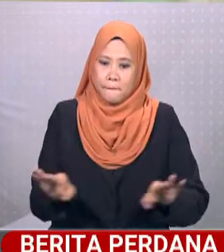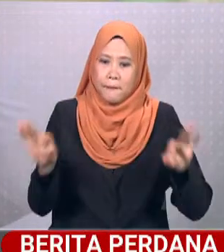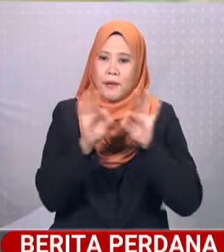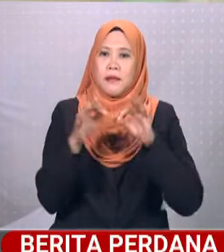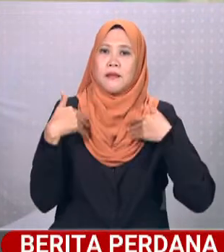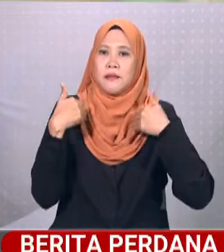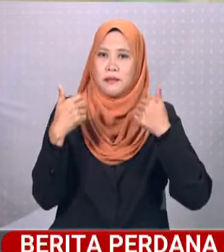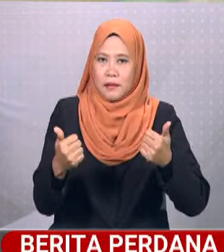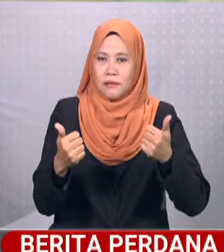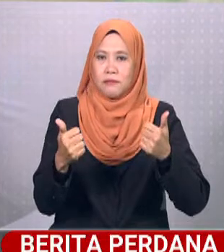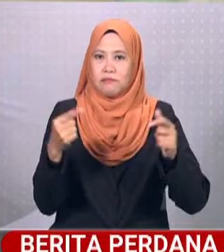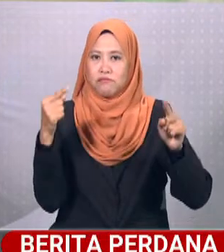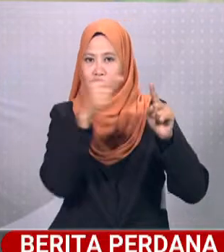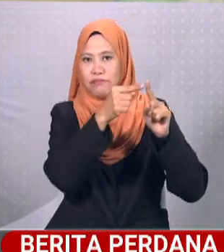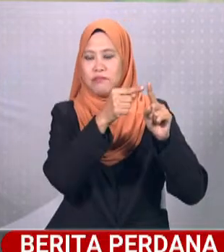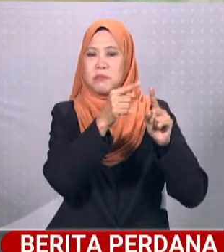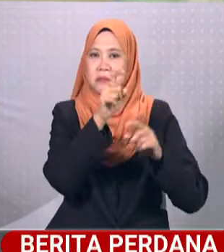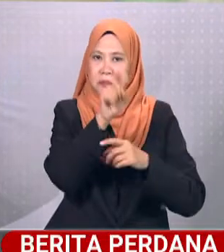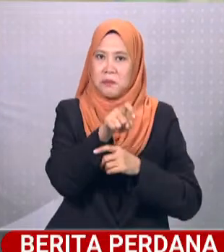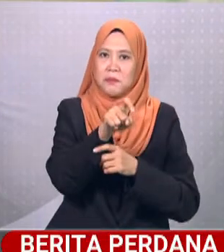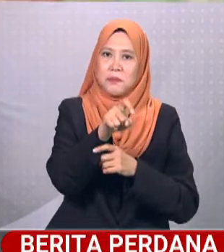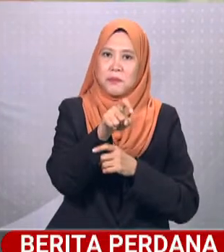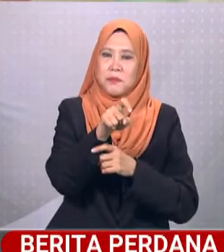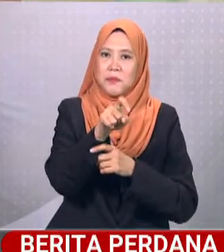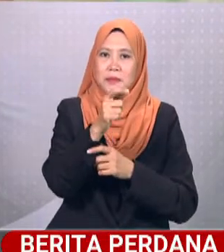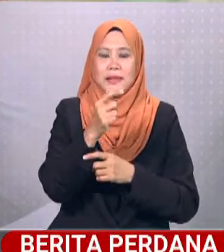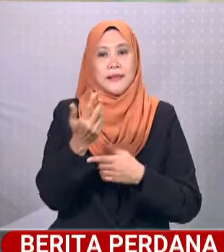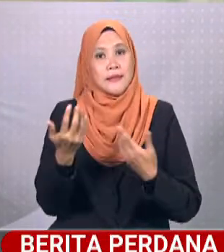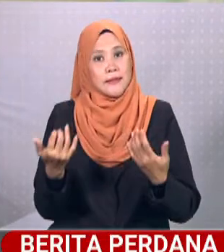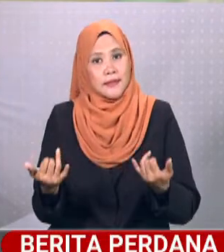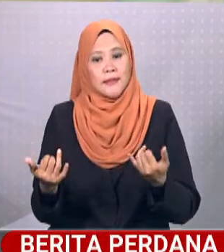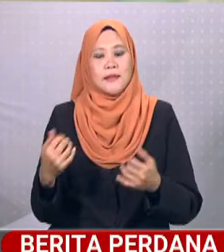merupakan perkara utama yang diberikan oleh kerajaan, sehingga kita terpaksa